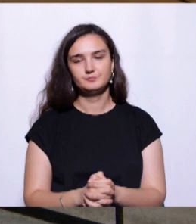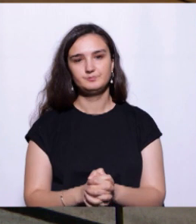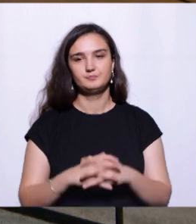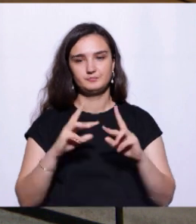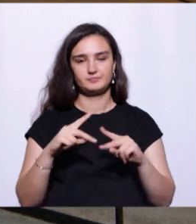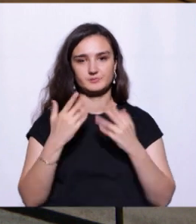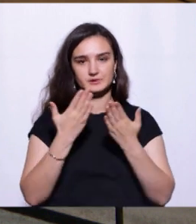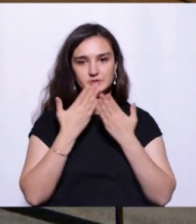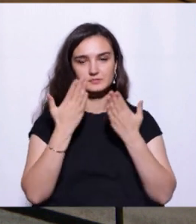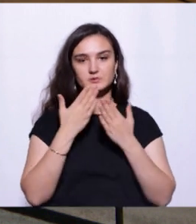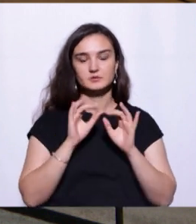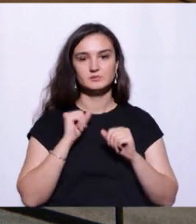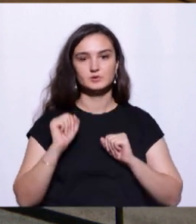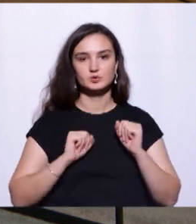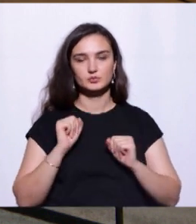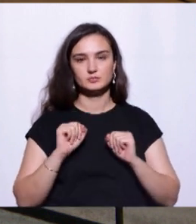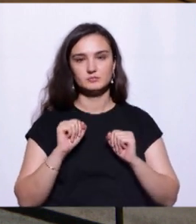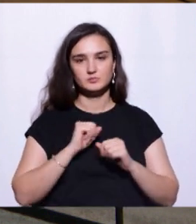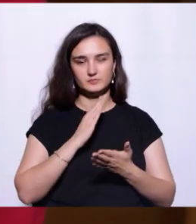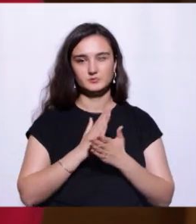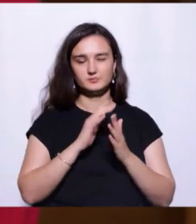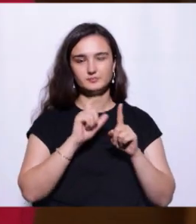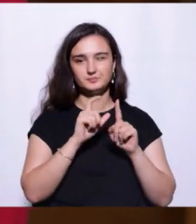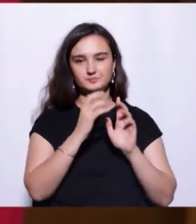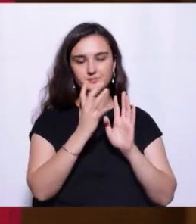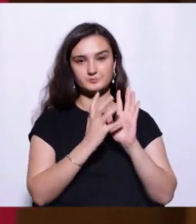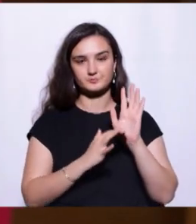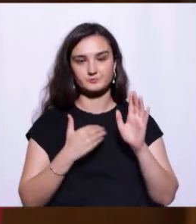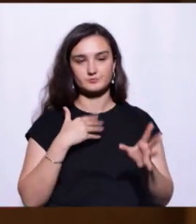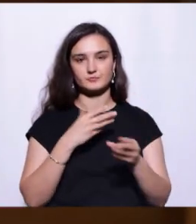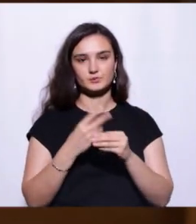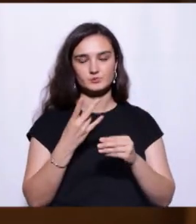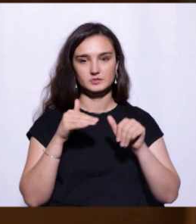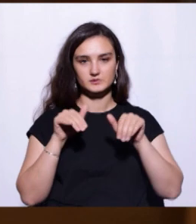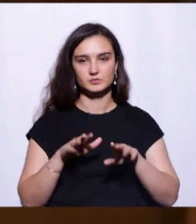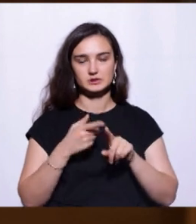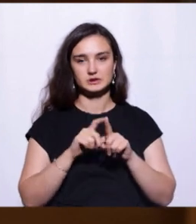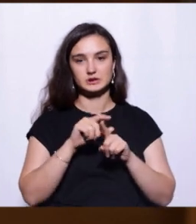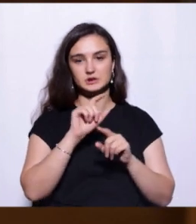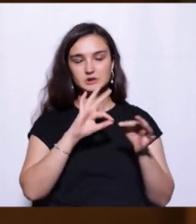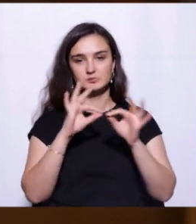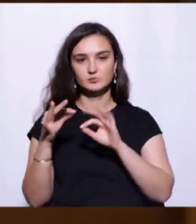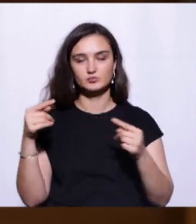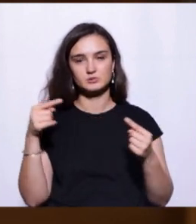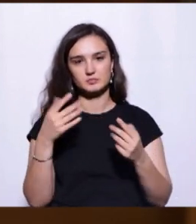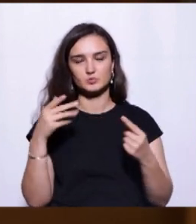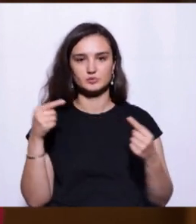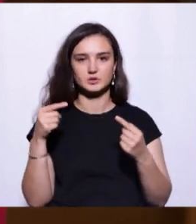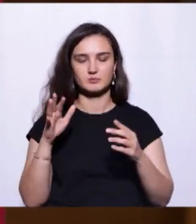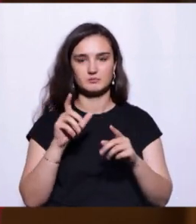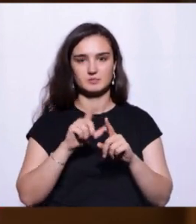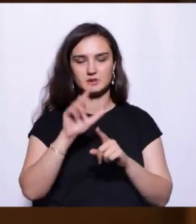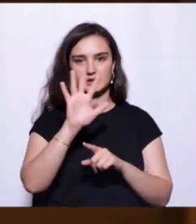გადავიდეთ კითხვის სავარჯიშოზე. ეკრანზე მოცემულია წინადადებები. ჩვენ ერთად უნდა გადავწყვეტოთ ეს წინადადებების შესაბამება თუ არა